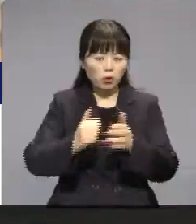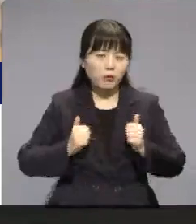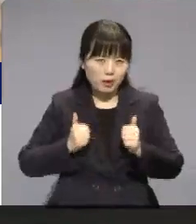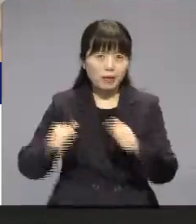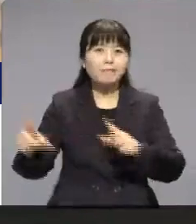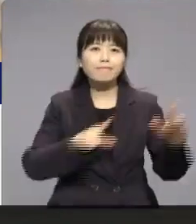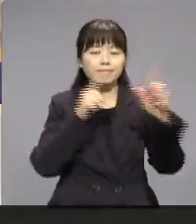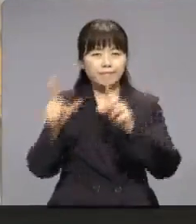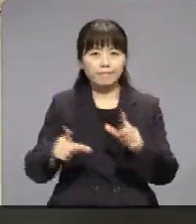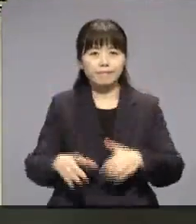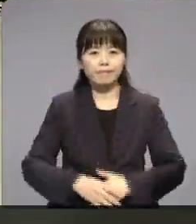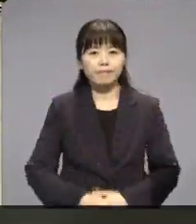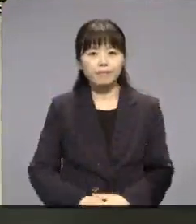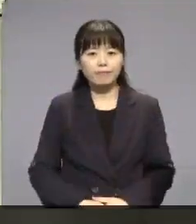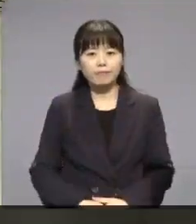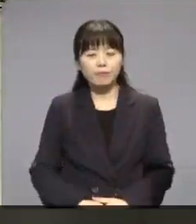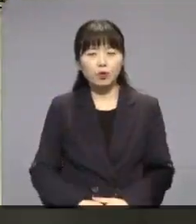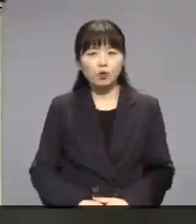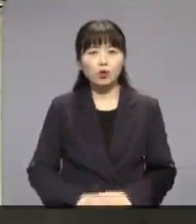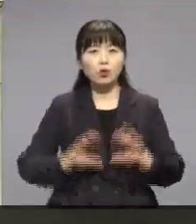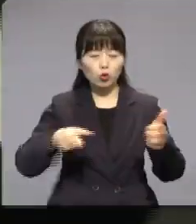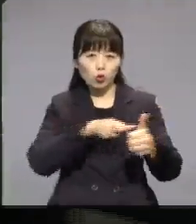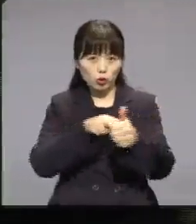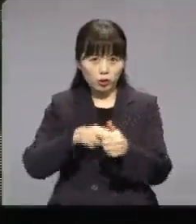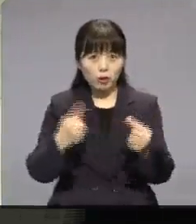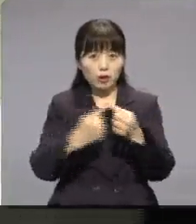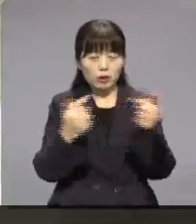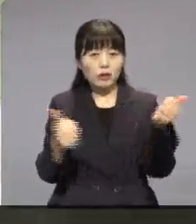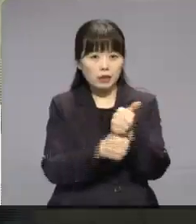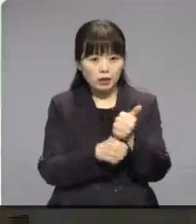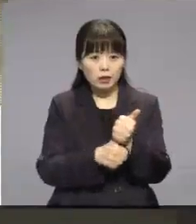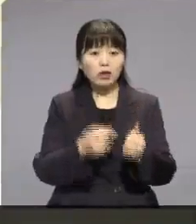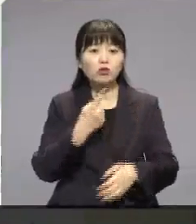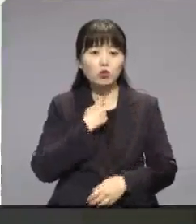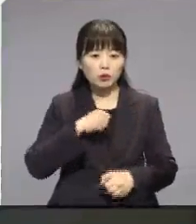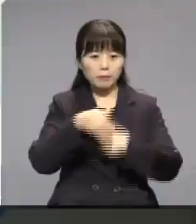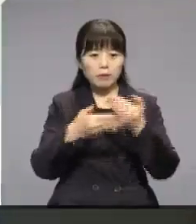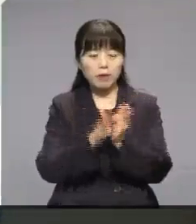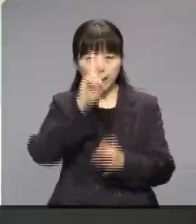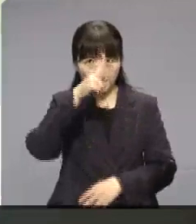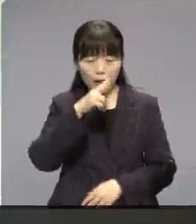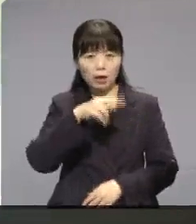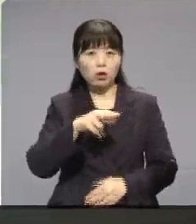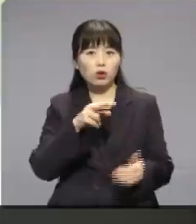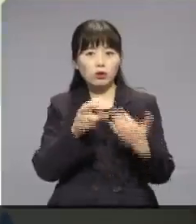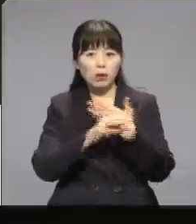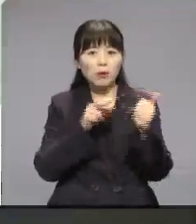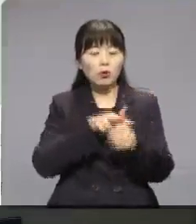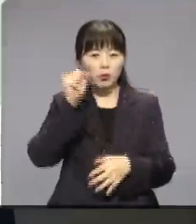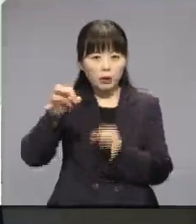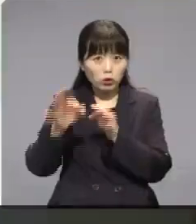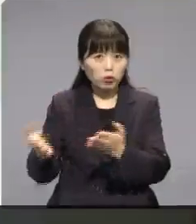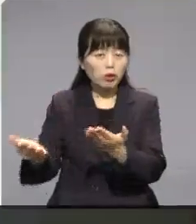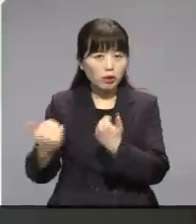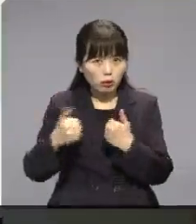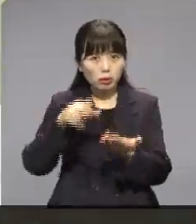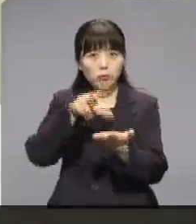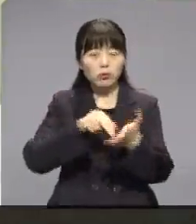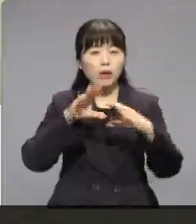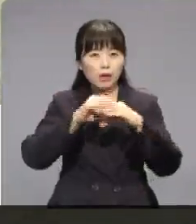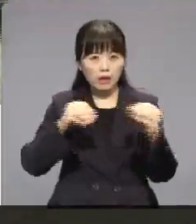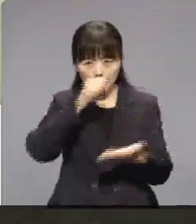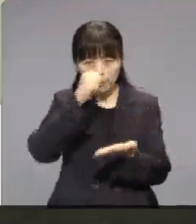열심히 살아가겠습니다. 국정원 제1차장 출신 민주당 박선원 예비후보는 투자 유치와 현안